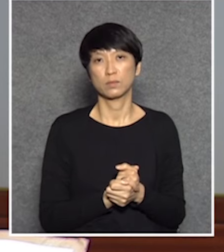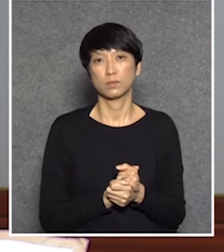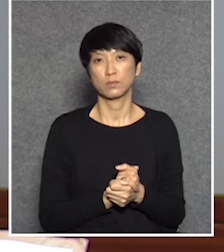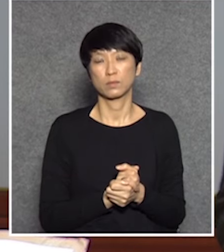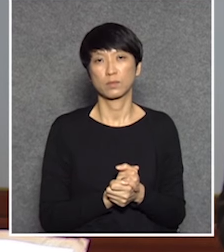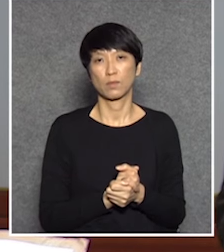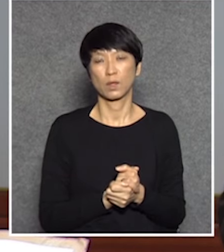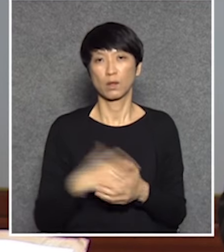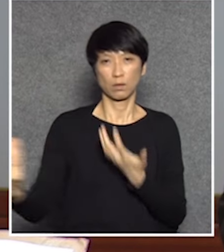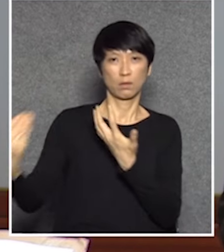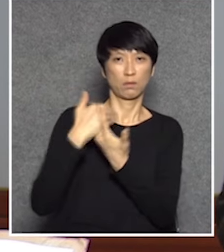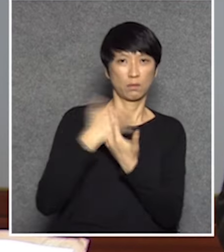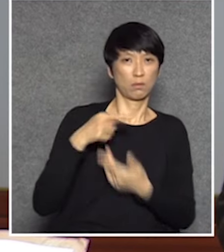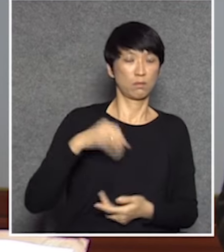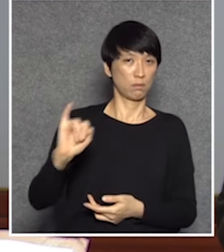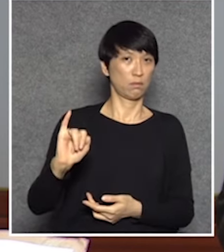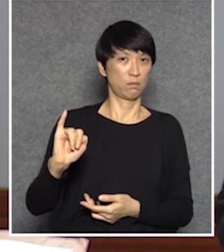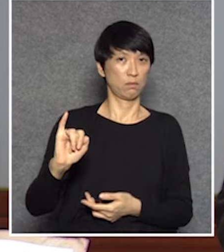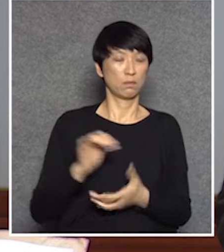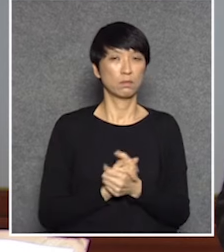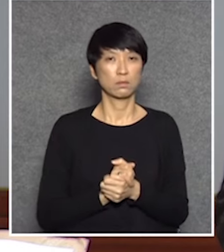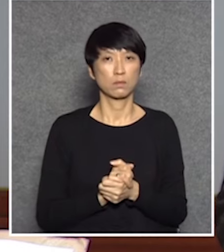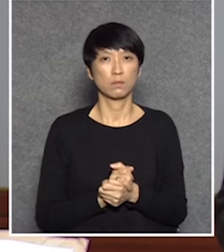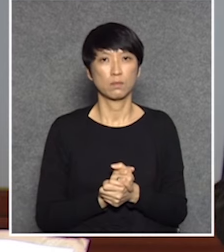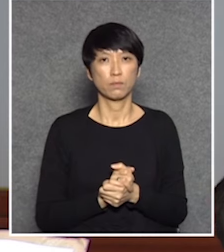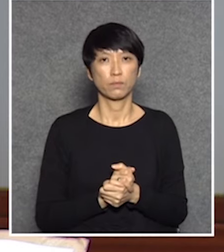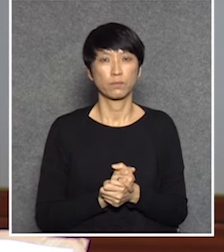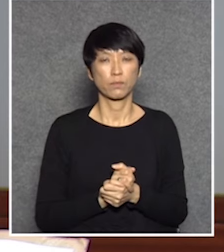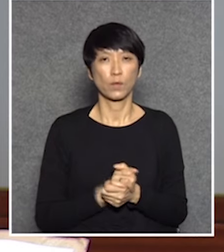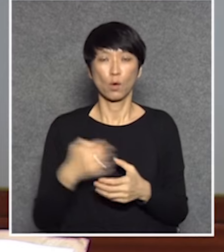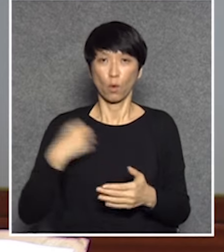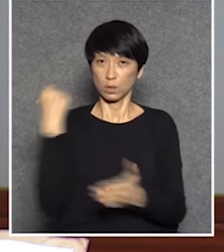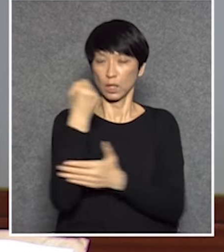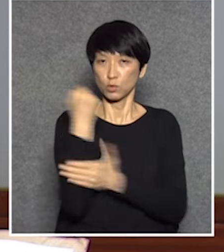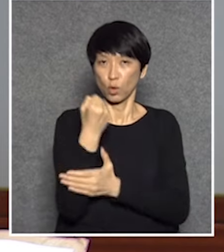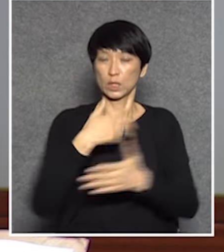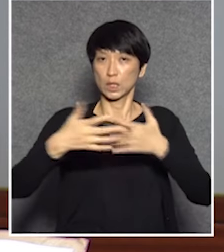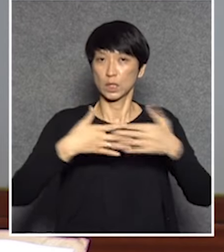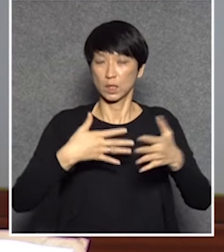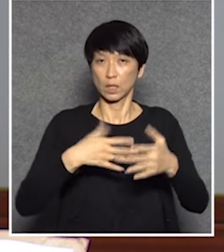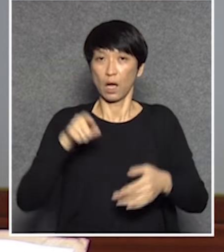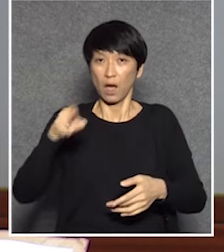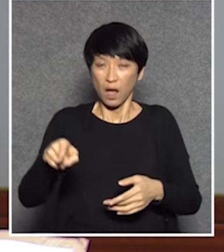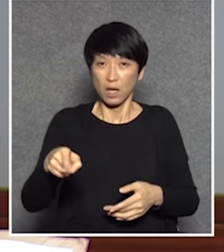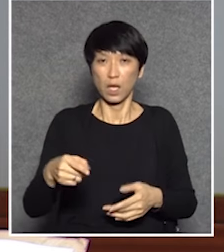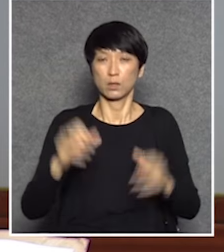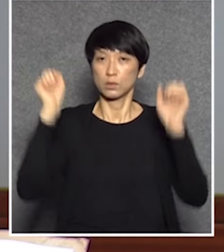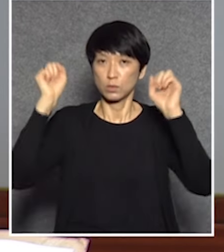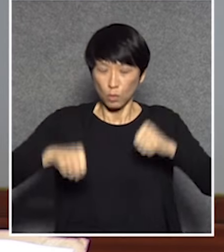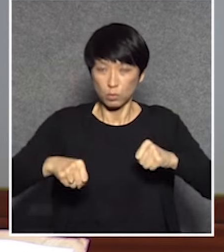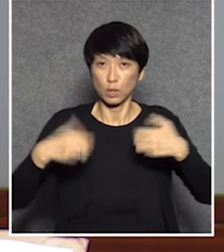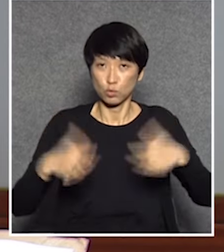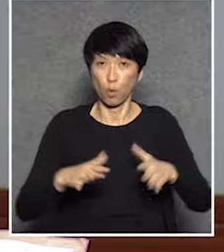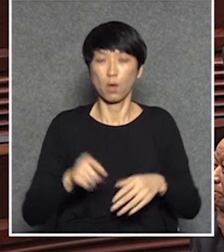先聊者戰啊嘛，係咪？喂，我爭取嘅嘢係你哋都有咗共識嘅嘢，